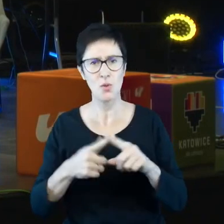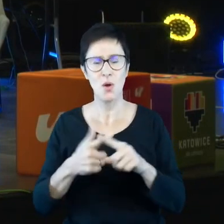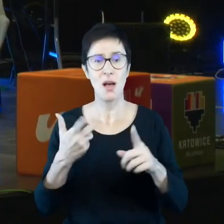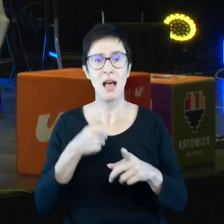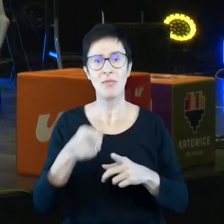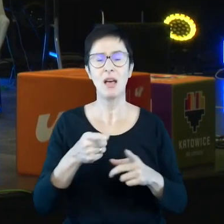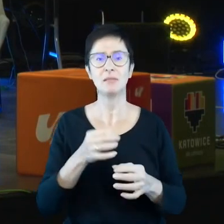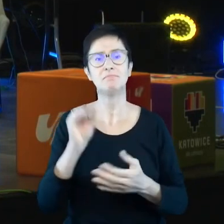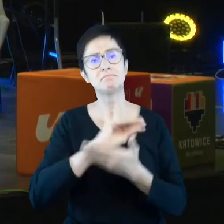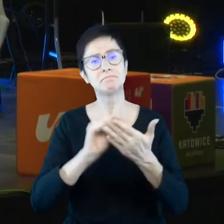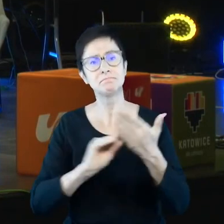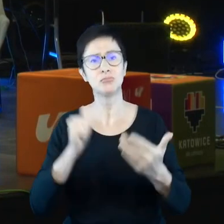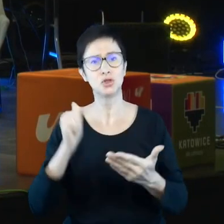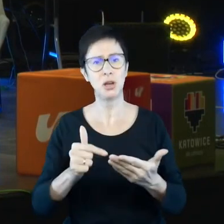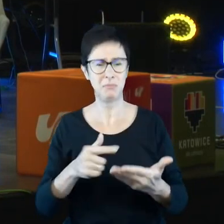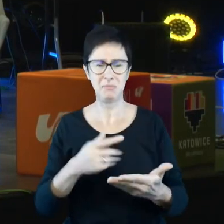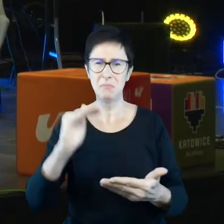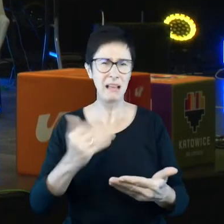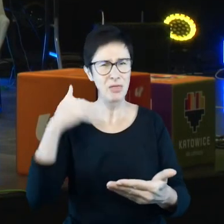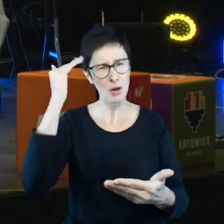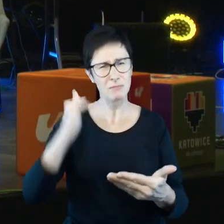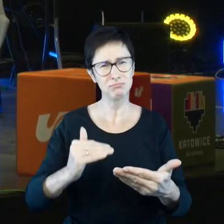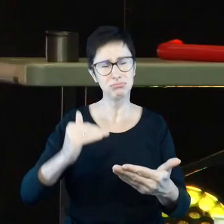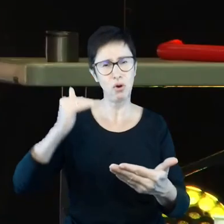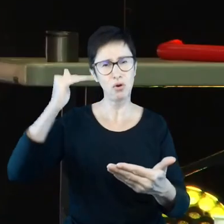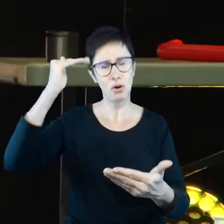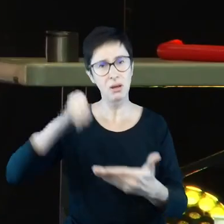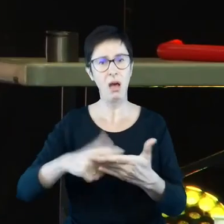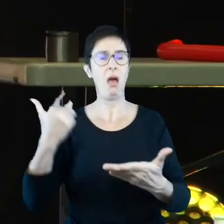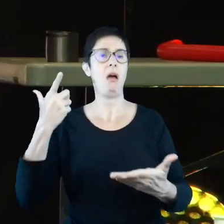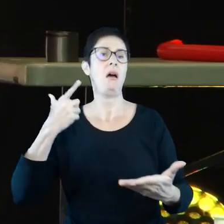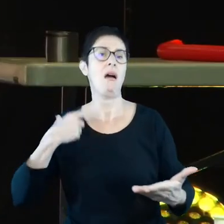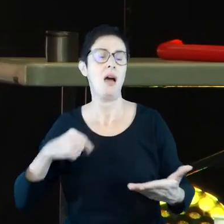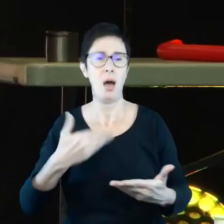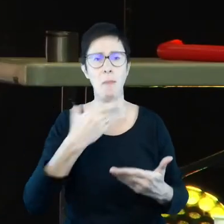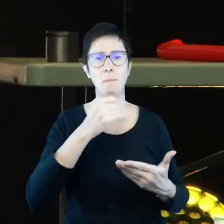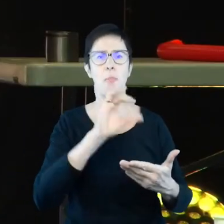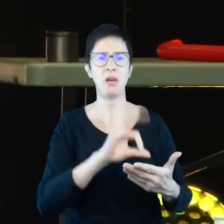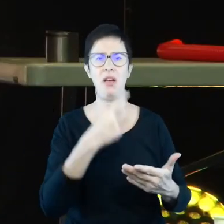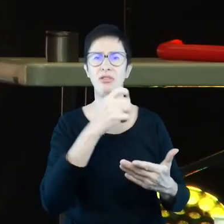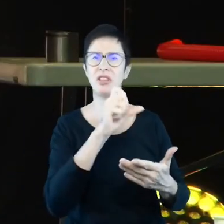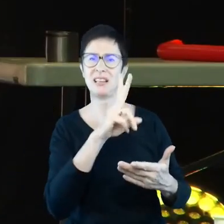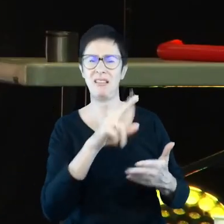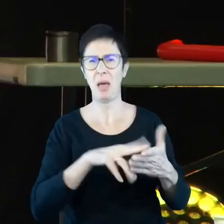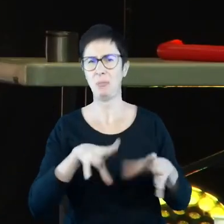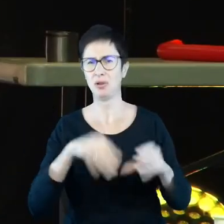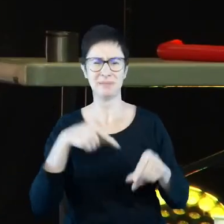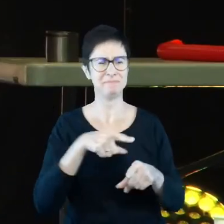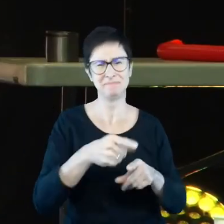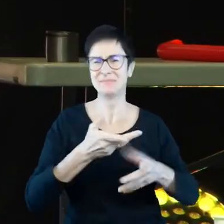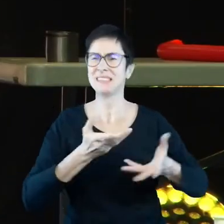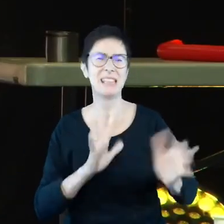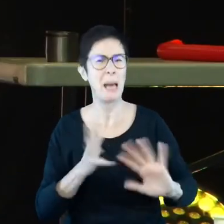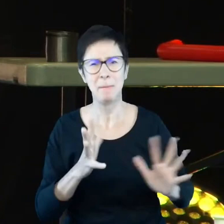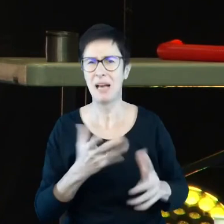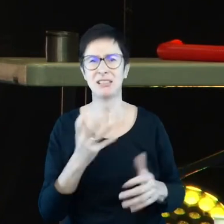trzeba dorosnąć? Do takich powieści jak Moby Dick? To znaczy, że na początek może nam się wydawać, że jednak nie do końca, że to nie jest ten